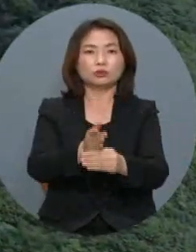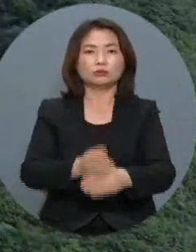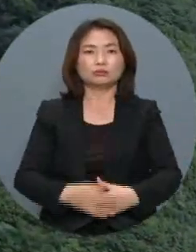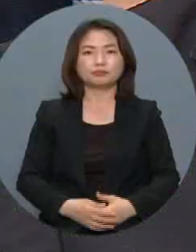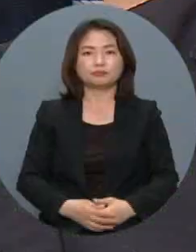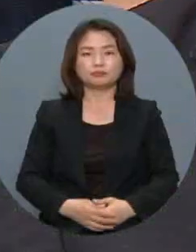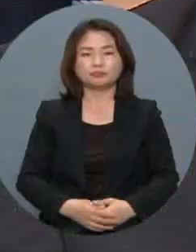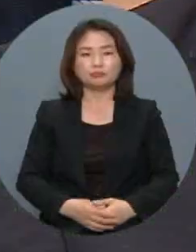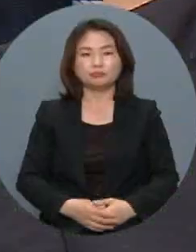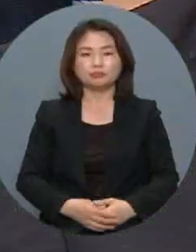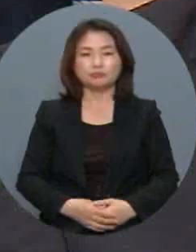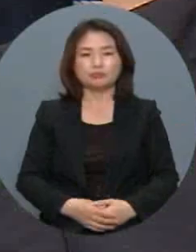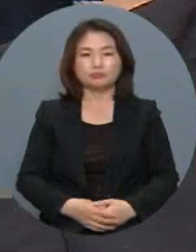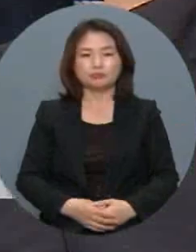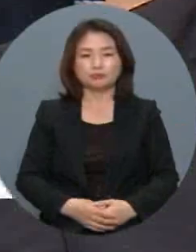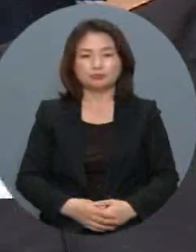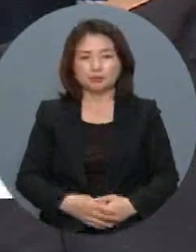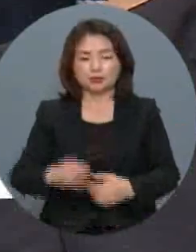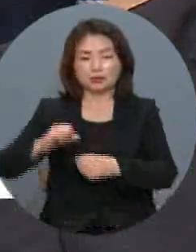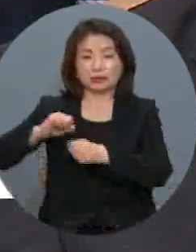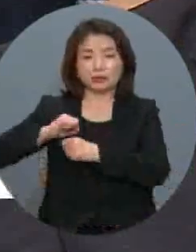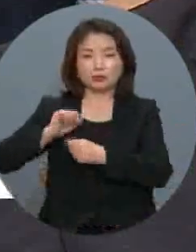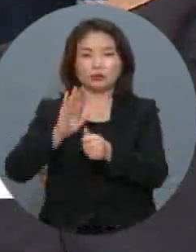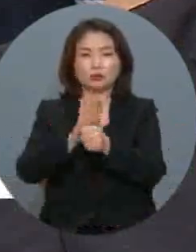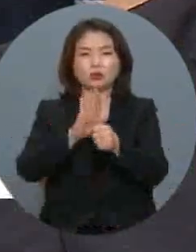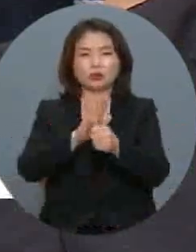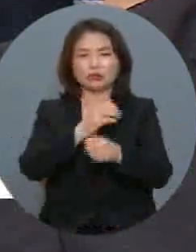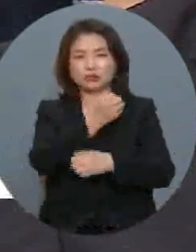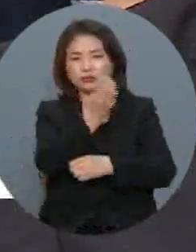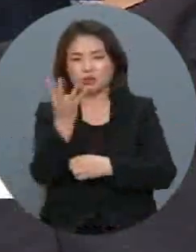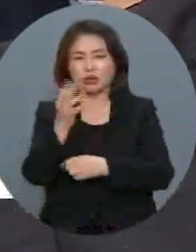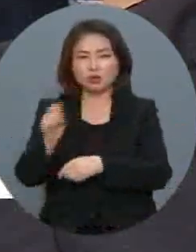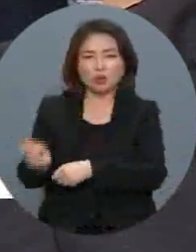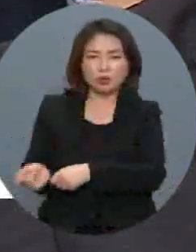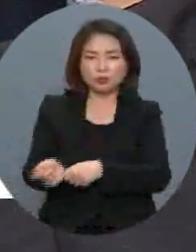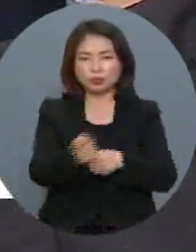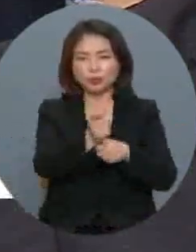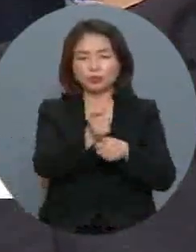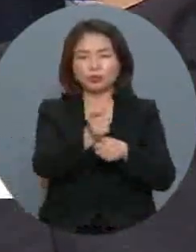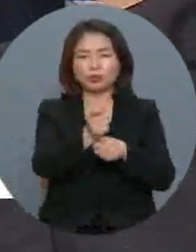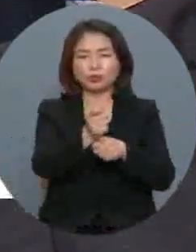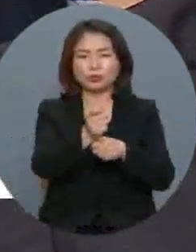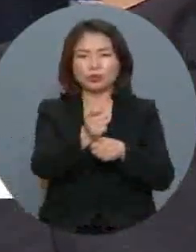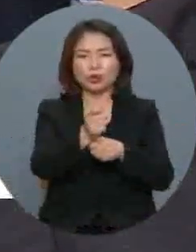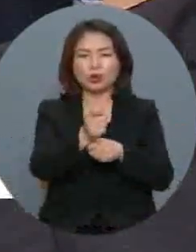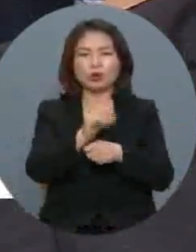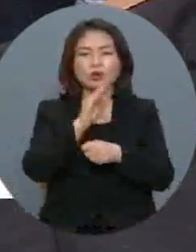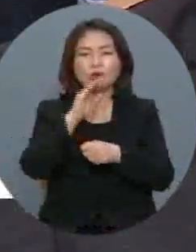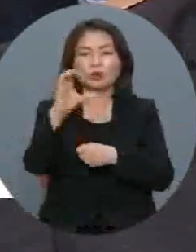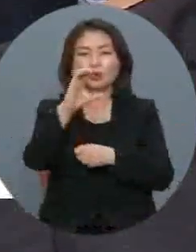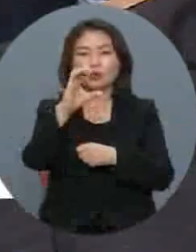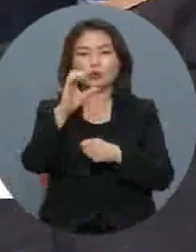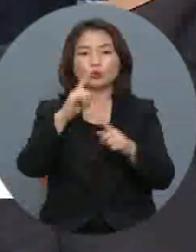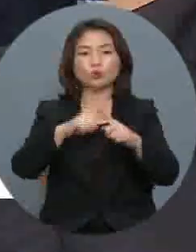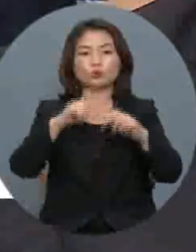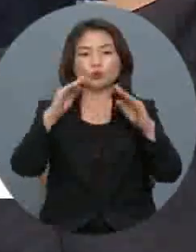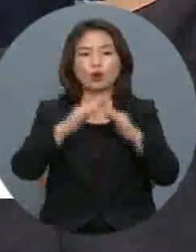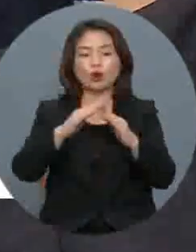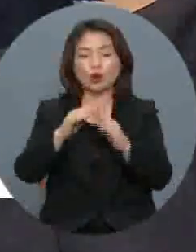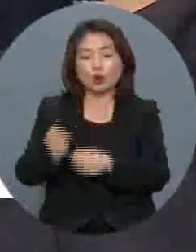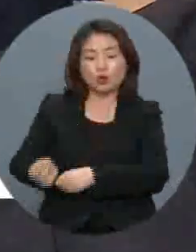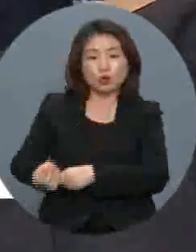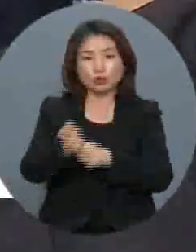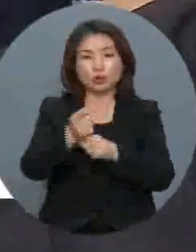있습니다. 신문부에 협력해서 뭐 신문사, 뭐 골프장, 실제로